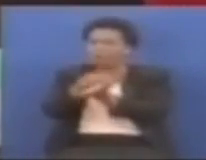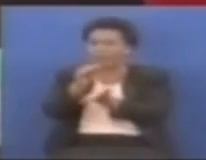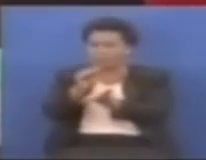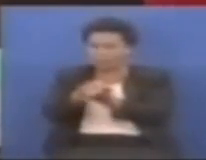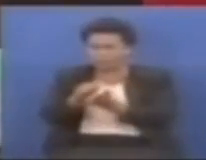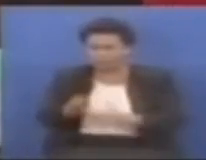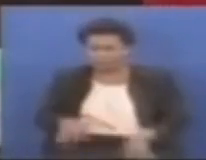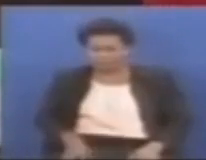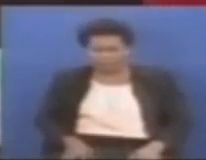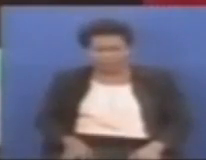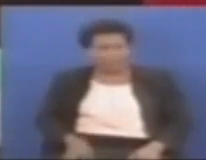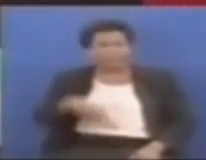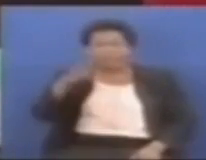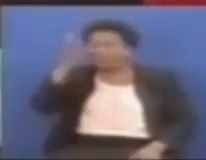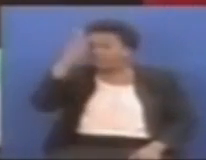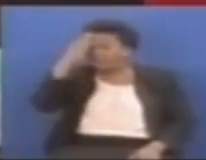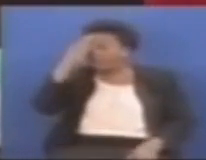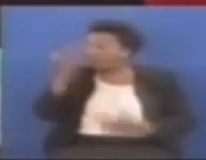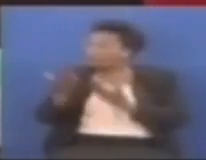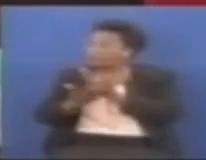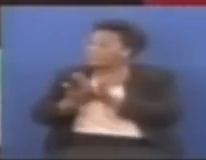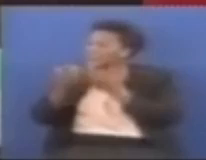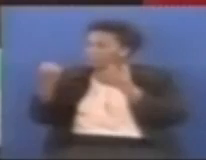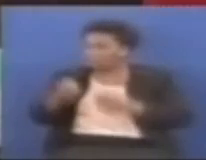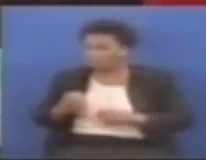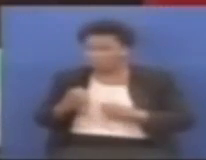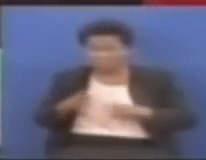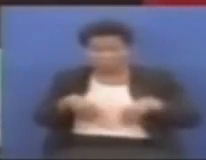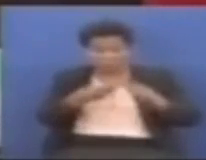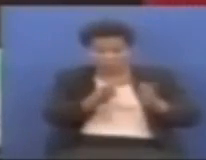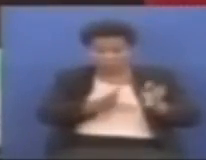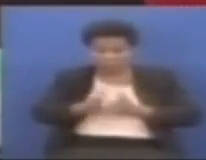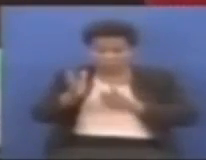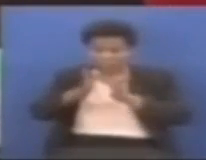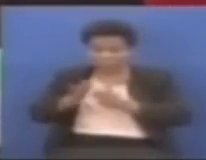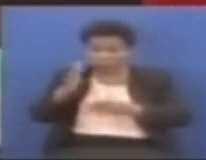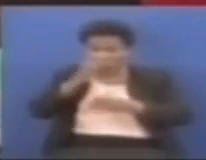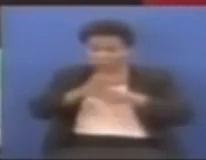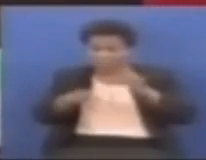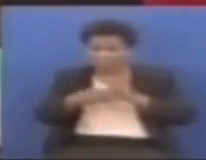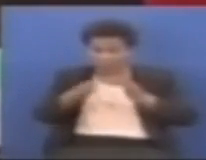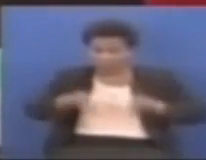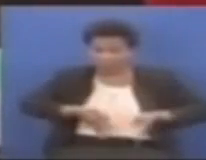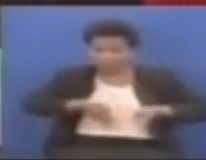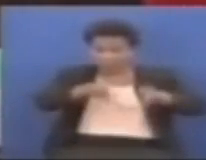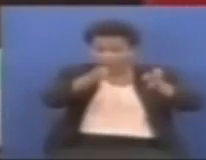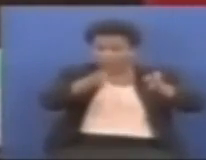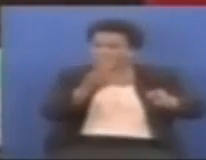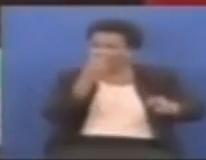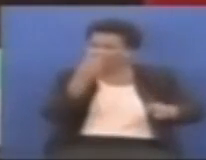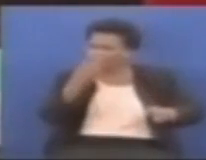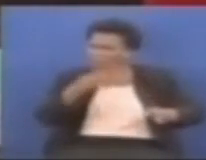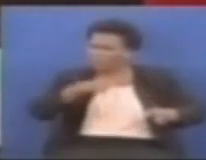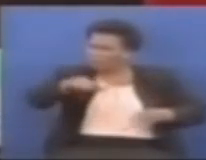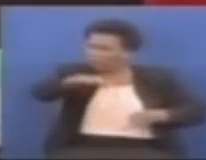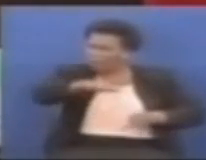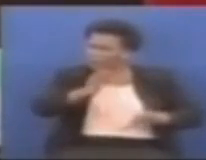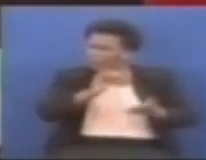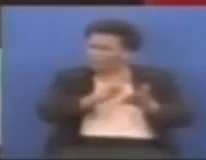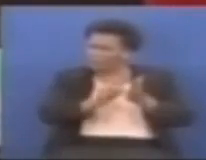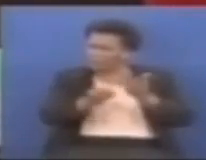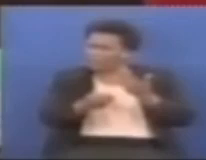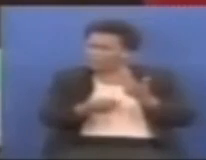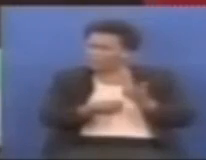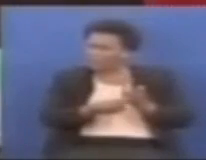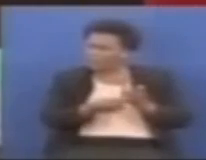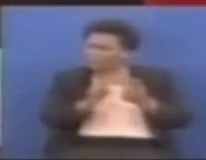nchi nzima, kwamba tunapokuwa na utaratibu wa kujenga barabara zetu, yale maeneo ambayo tunaona kwamba ni muhimu tuyaboreshe, tunaanza kufanya hivyo. Kwa hiyo kwanza ni muombe